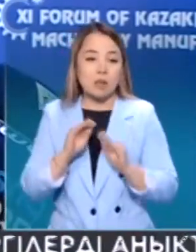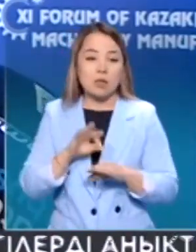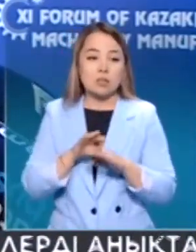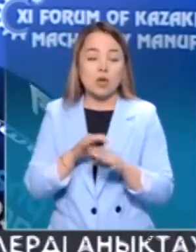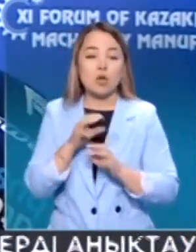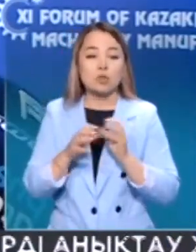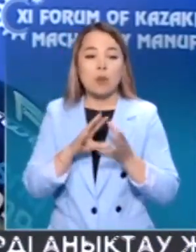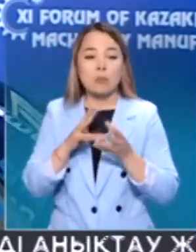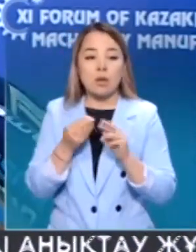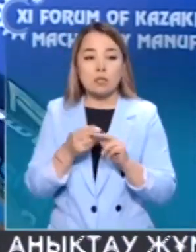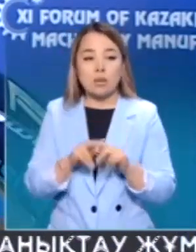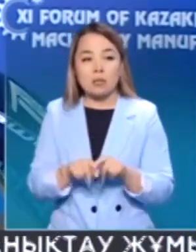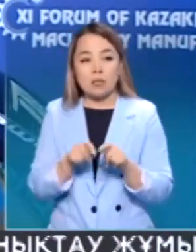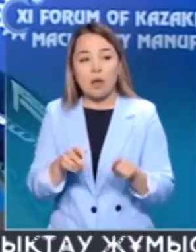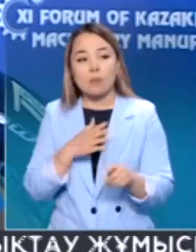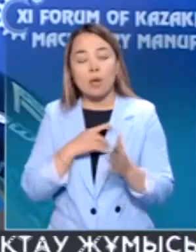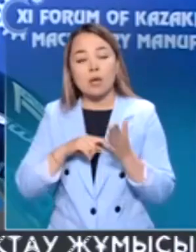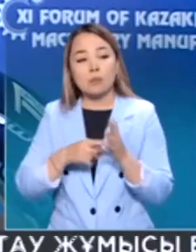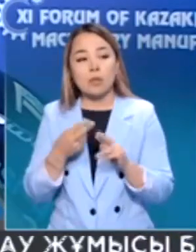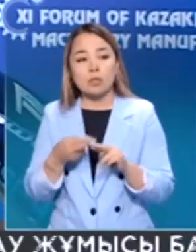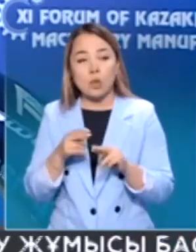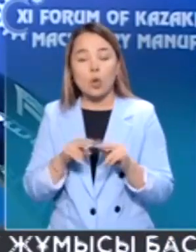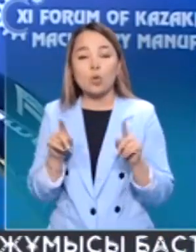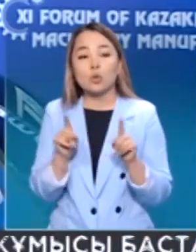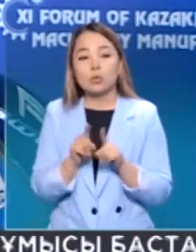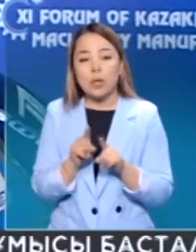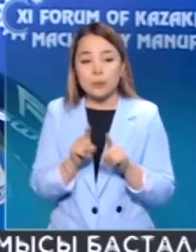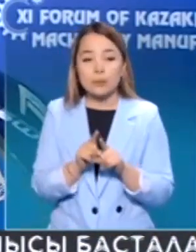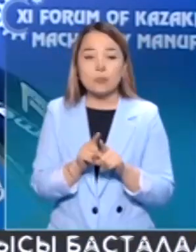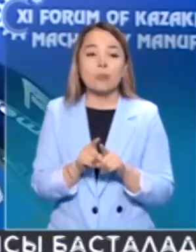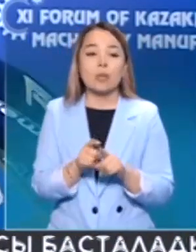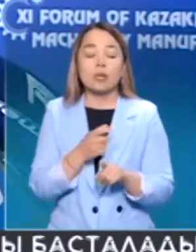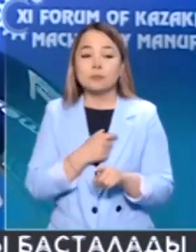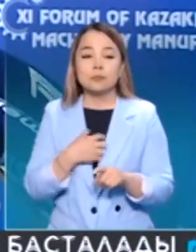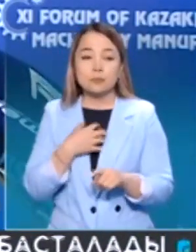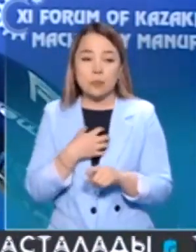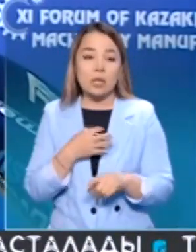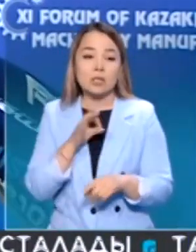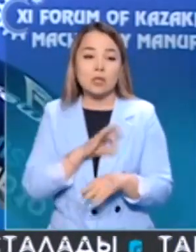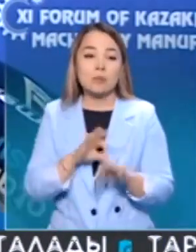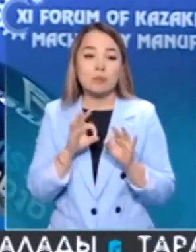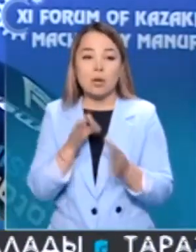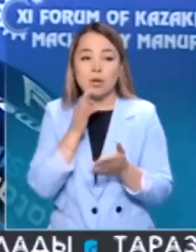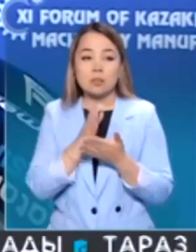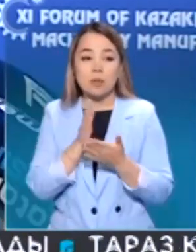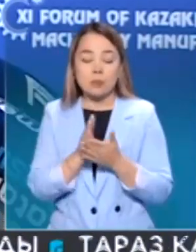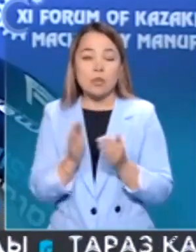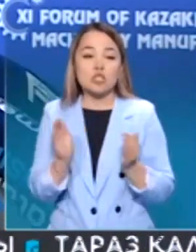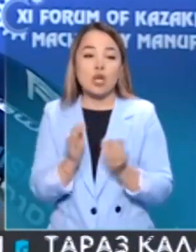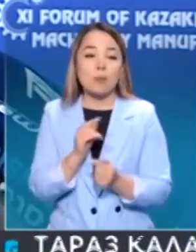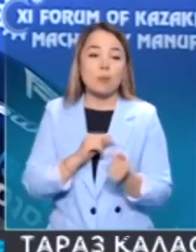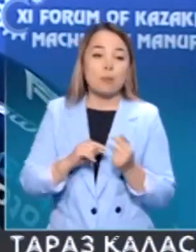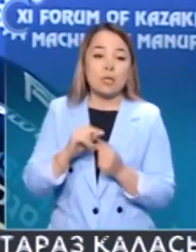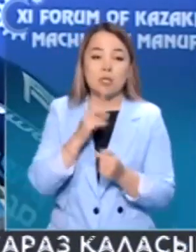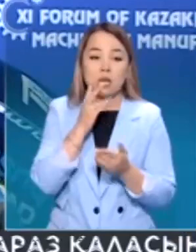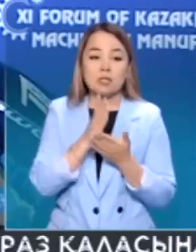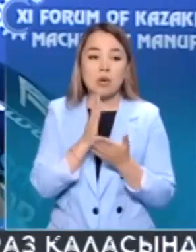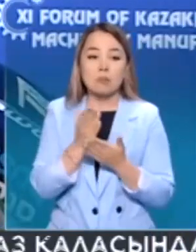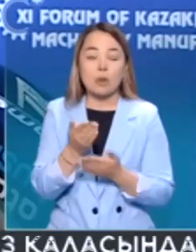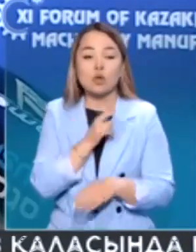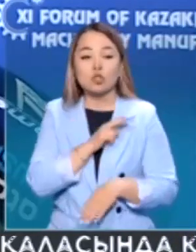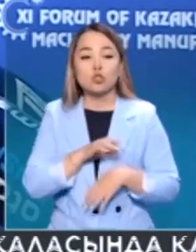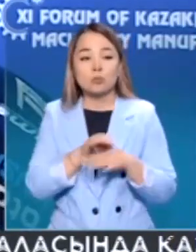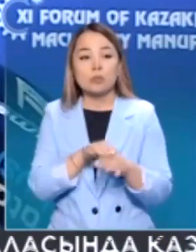бүкіл дүниеде солай. Біздің де мақсатымыз онда ең тиімді болатыны кіші бизнес сонда